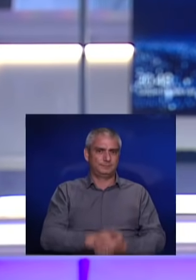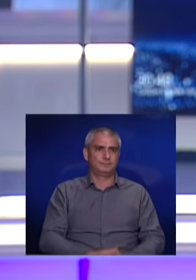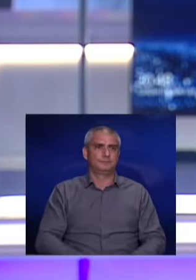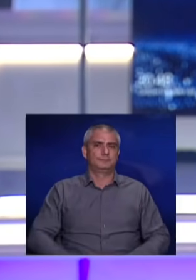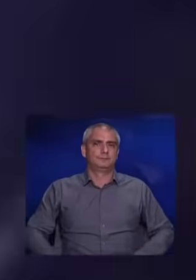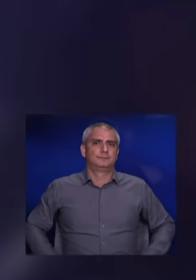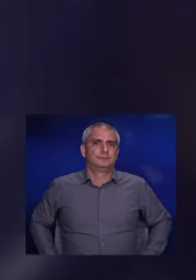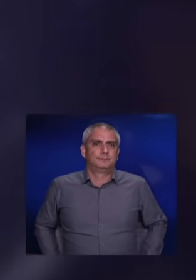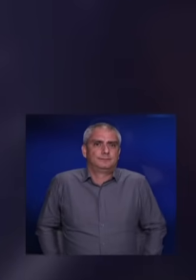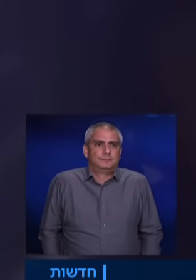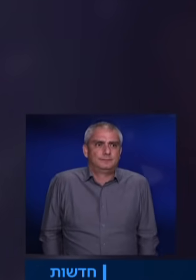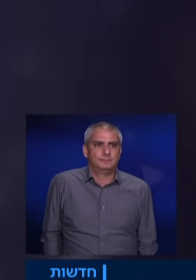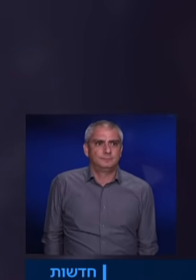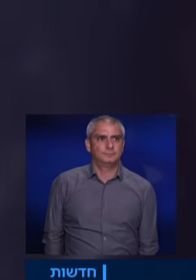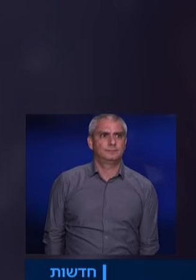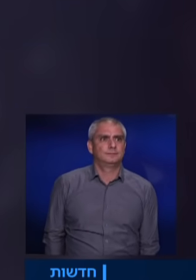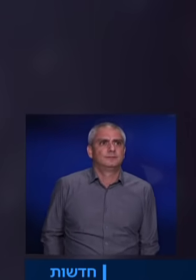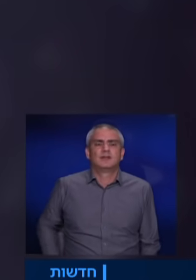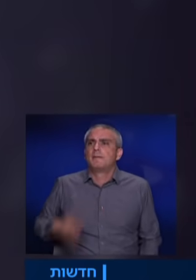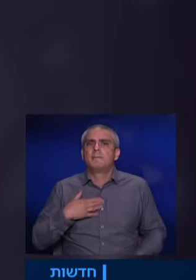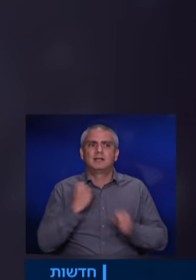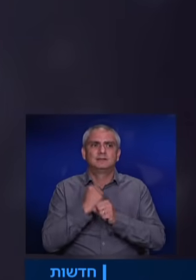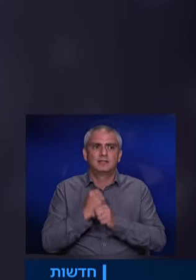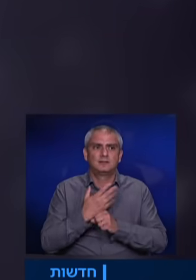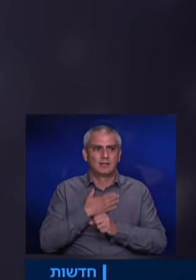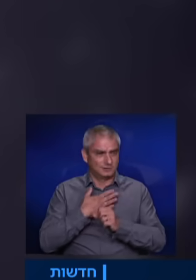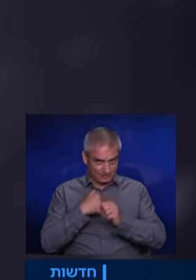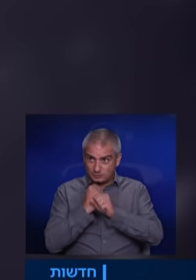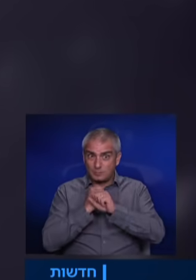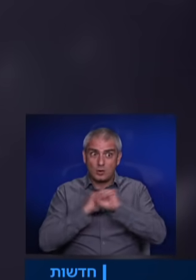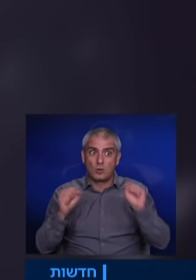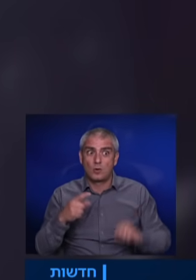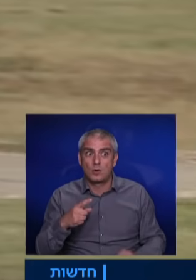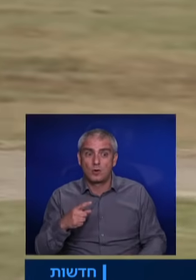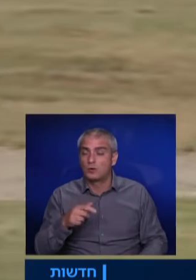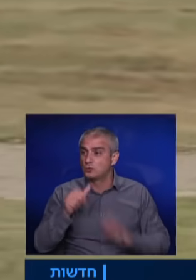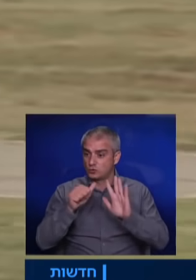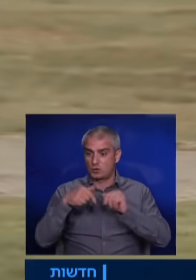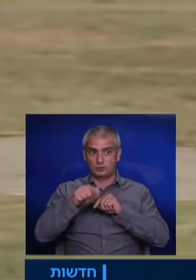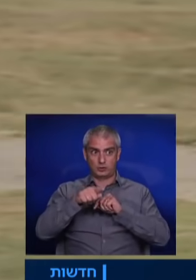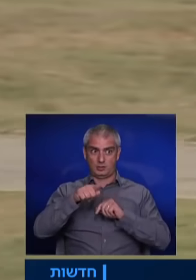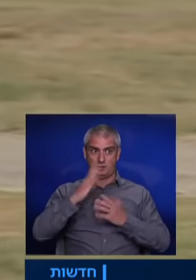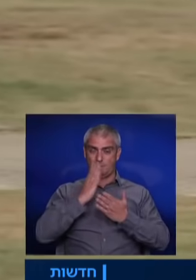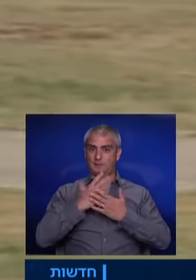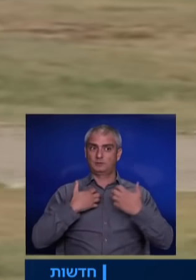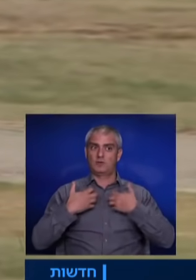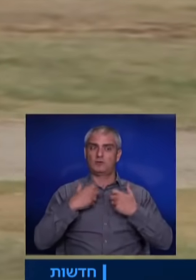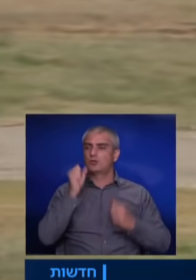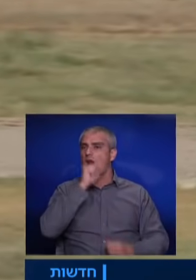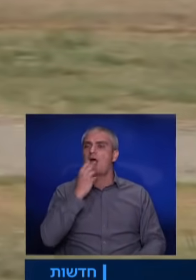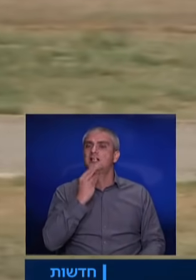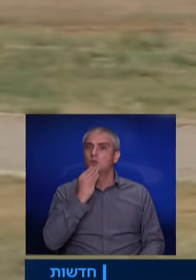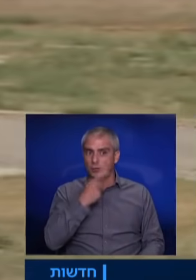והתיעוד. מה רצית לעשות? רצית לעשות פיגוע? יוני השנה, בעיצומה של הופעה של להקת